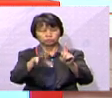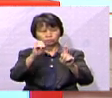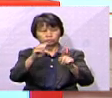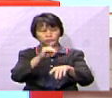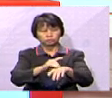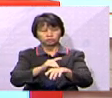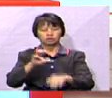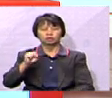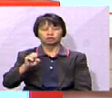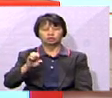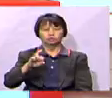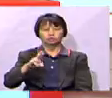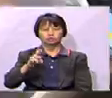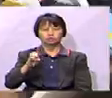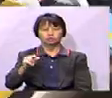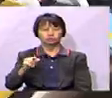Maib Serdang.